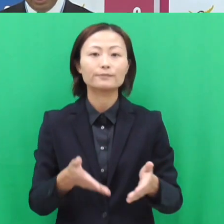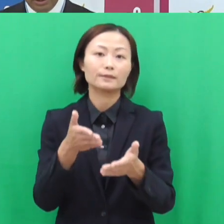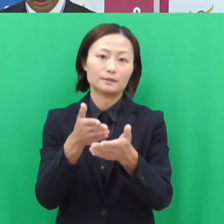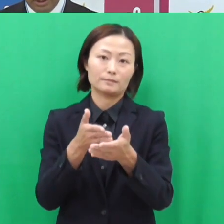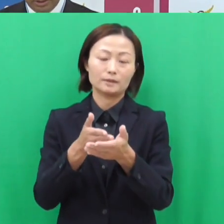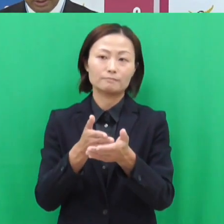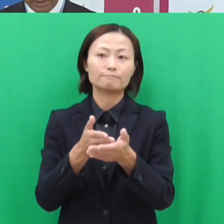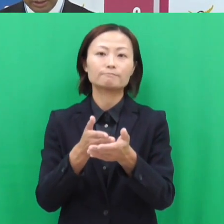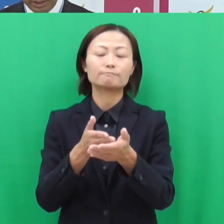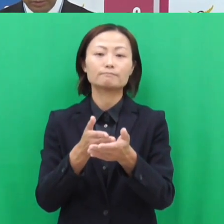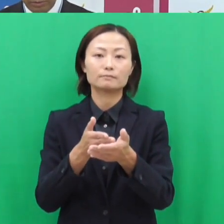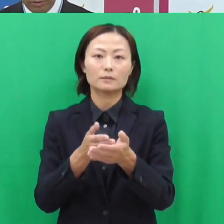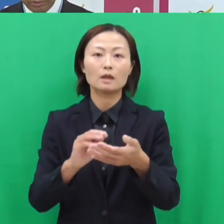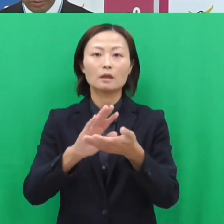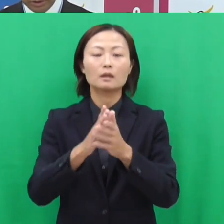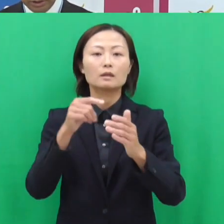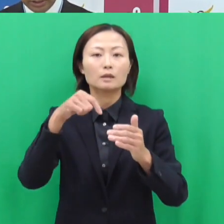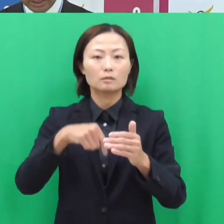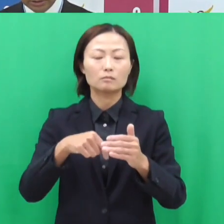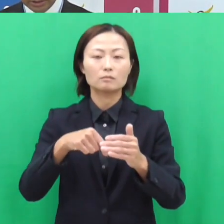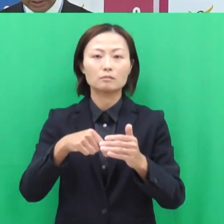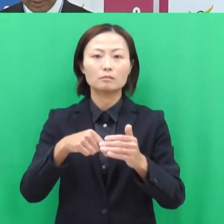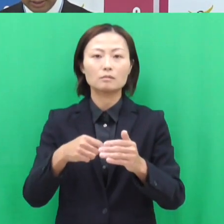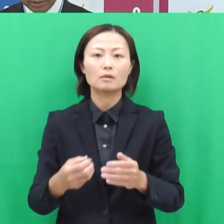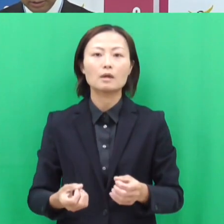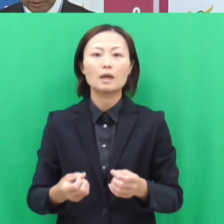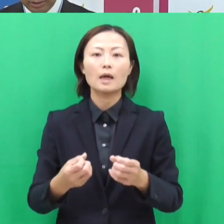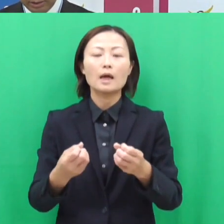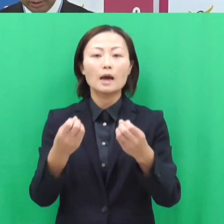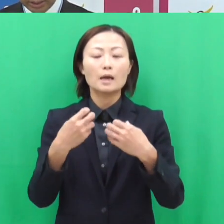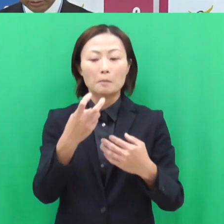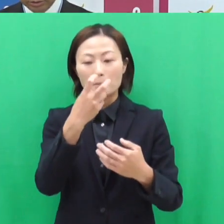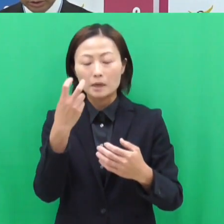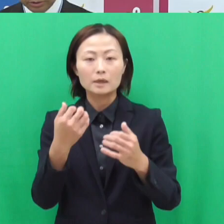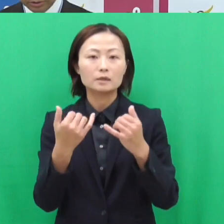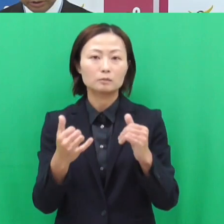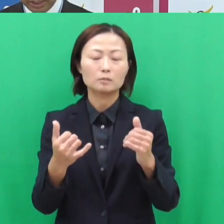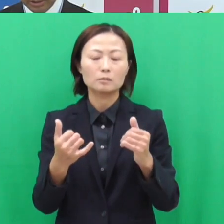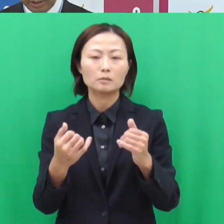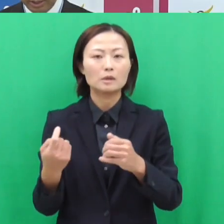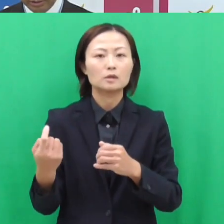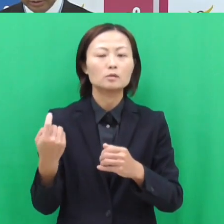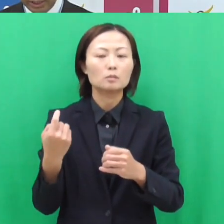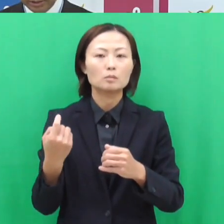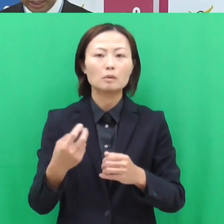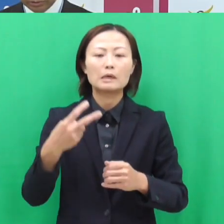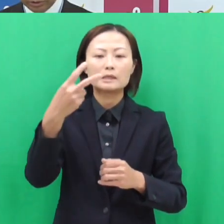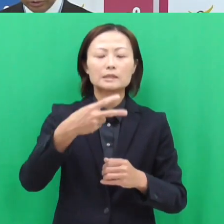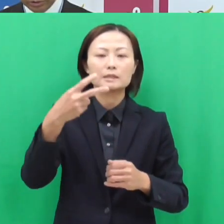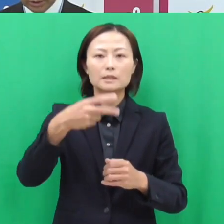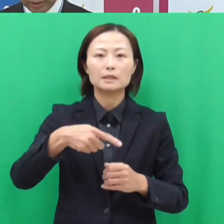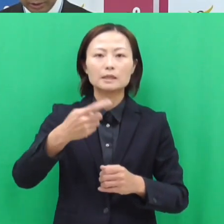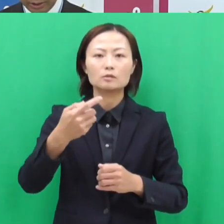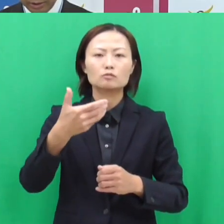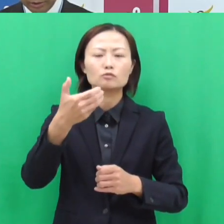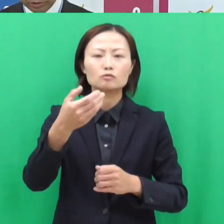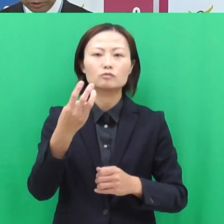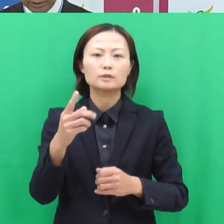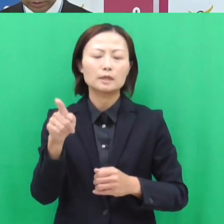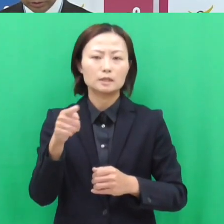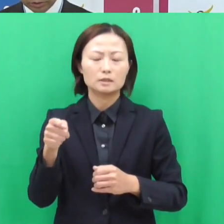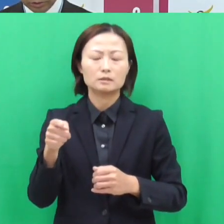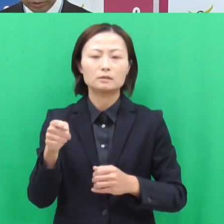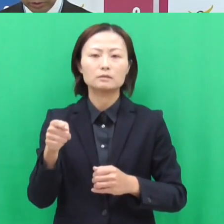ます県内の地域感染者は昨日時点で2193人で